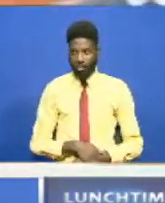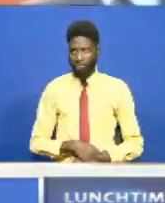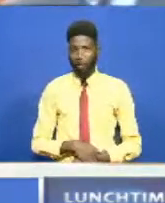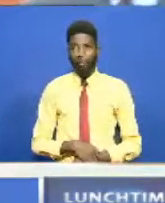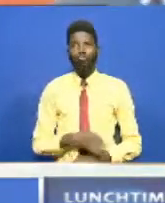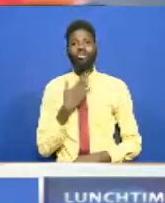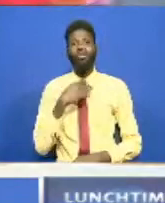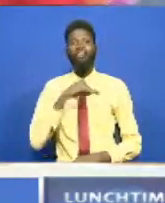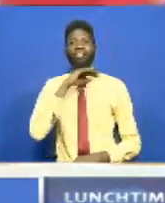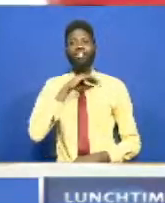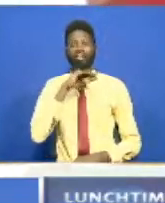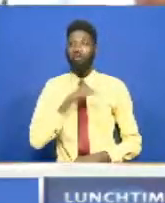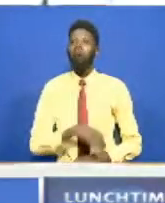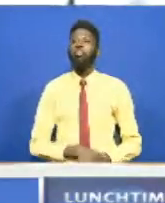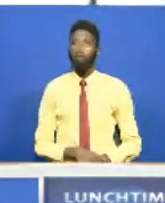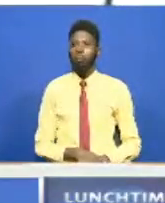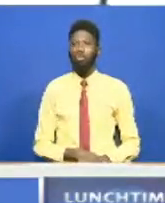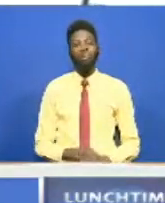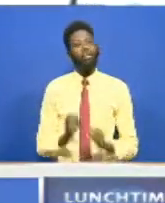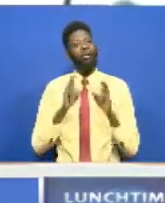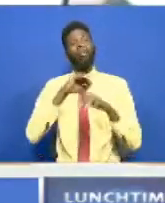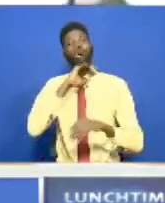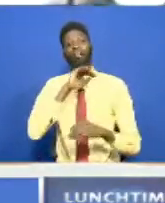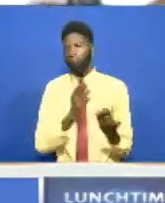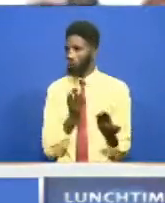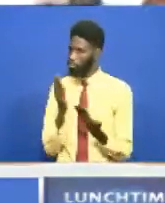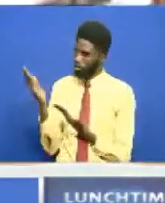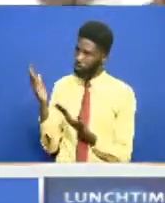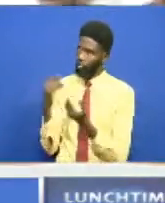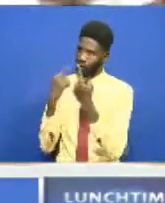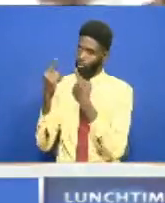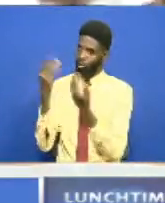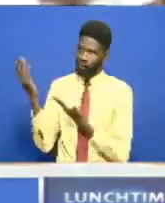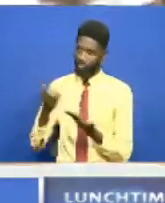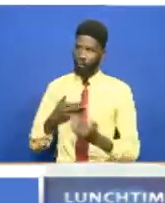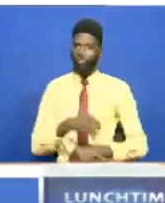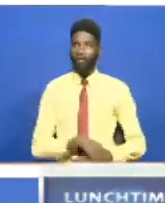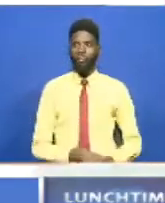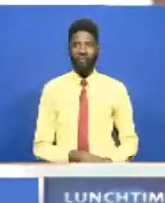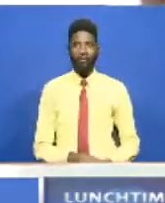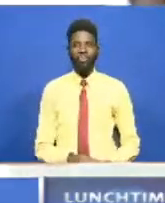kusikia baba? Haya baba, njoo uongee.